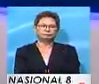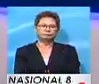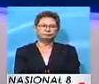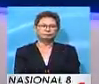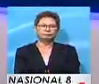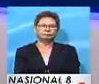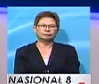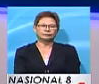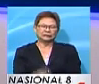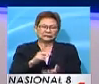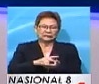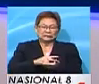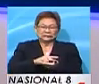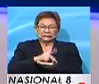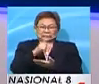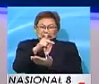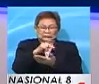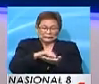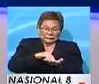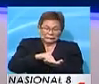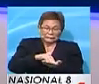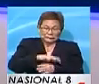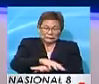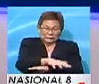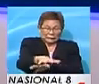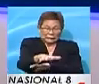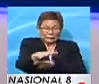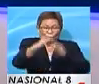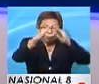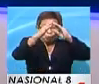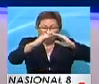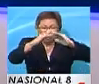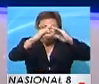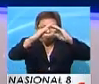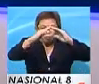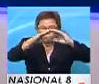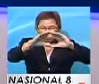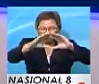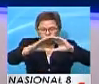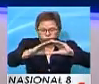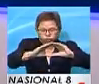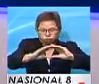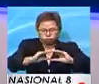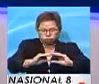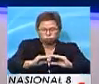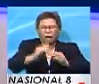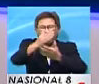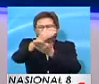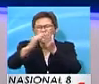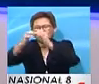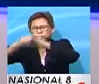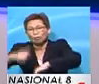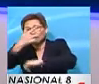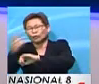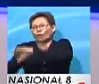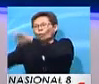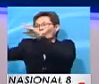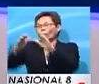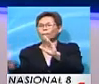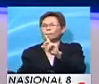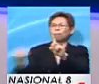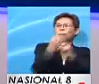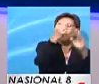kesan hakisan yang semakin menghampiri rumah struktur rumah pula semakin mendap dan sebahagiannya roboh akibat dipukul ombak